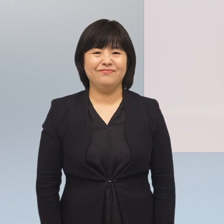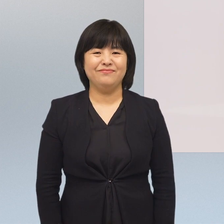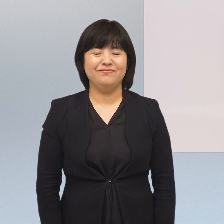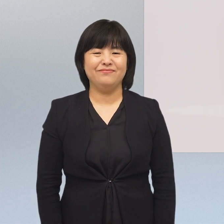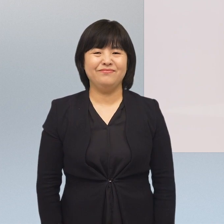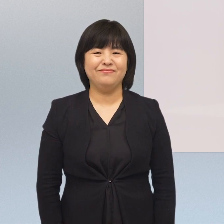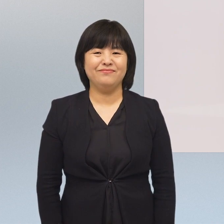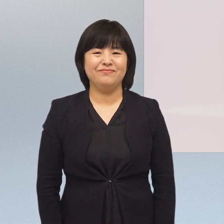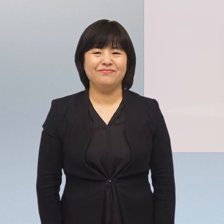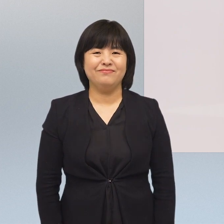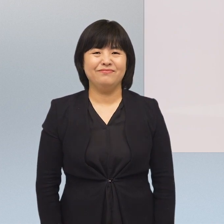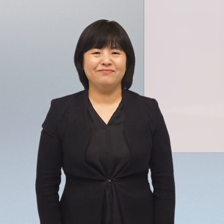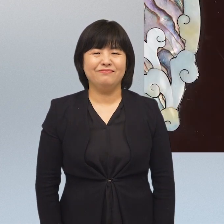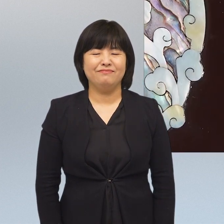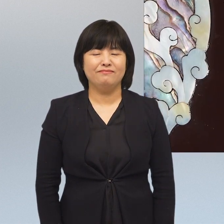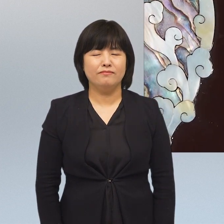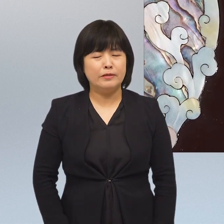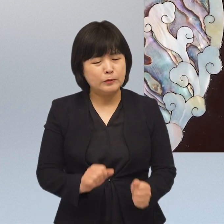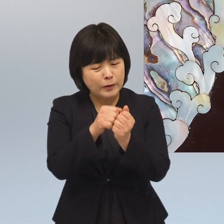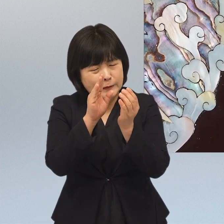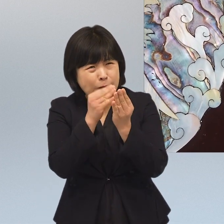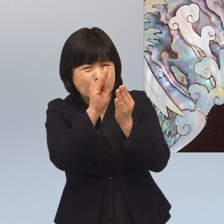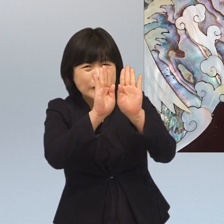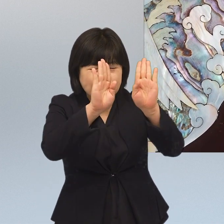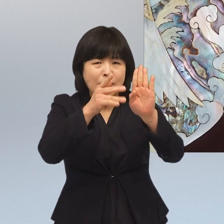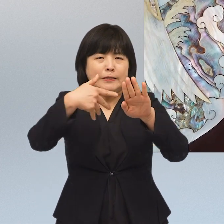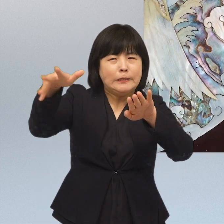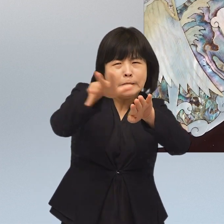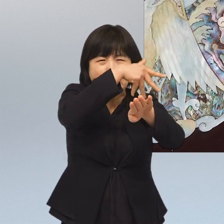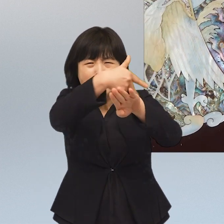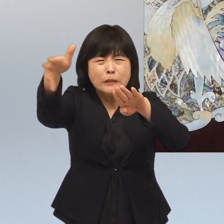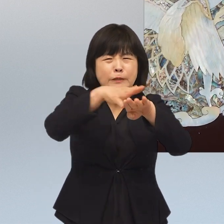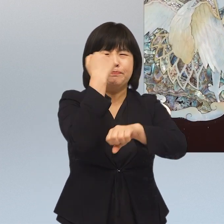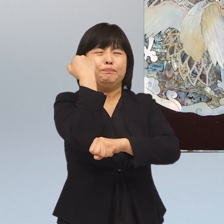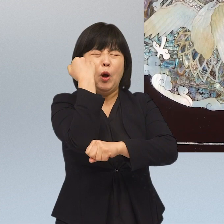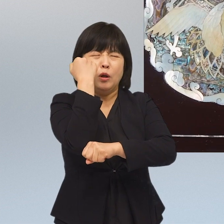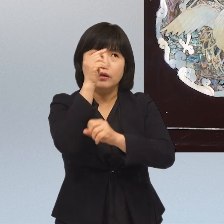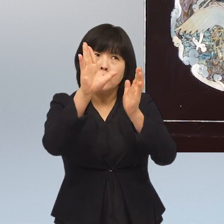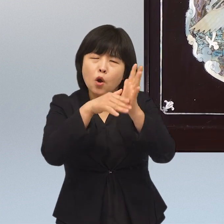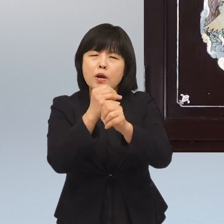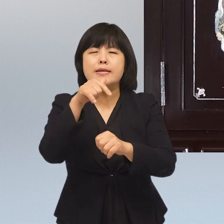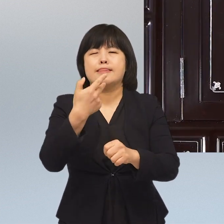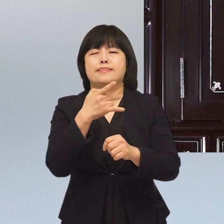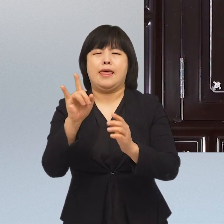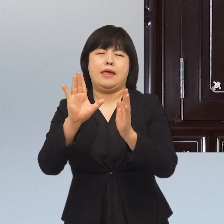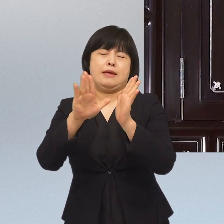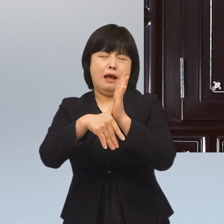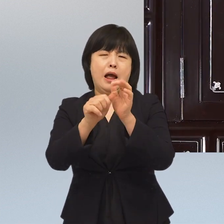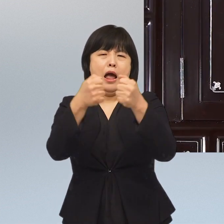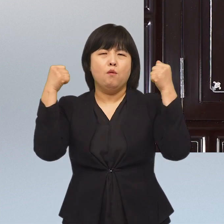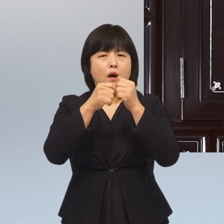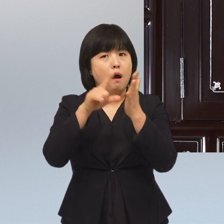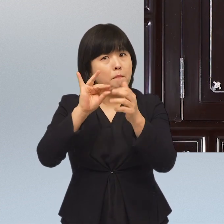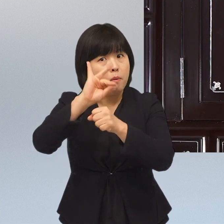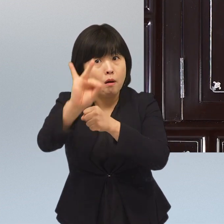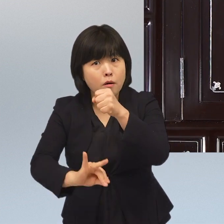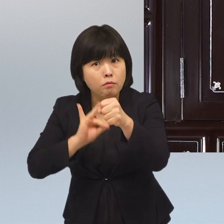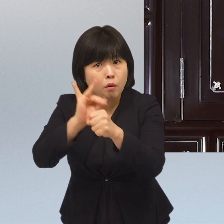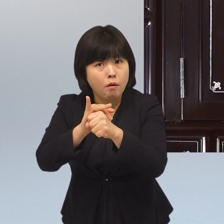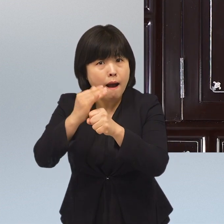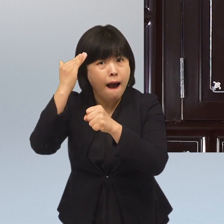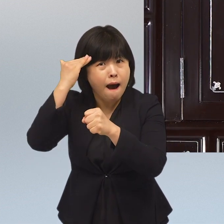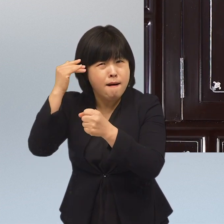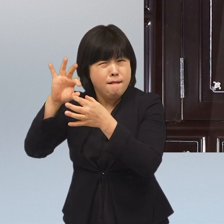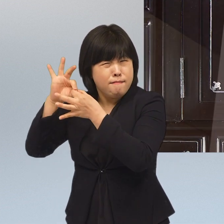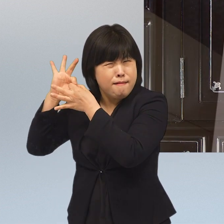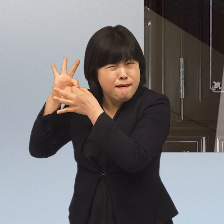그런 재료이기도 했습니다. 이러한 나전 칠기를 바탕으로 한 근대 가구는 약 100여 년 동안 한국의